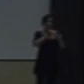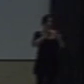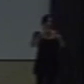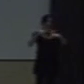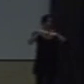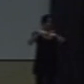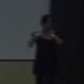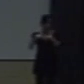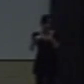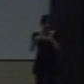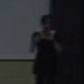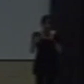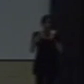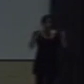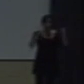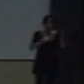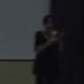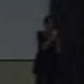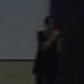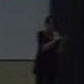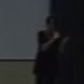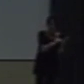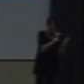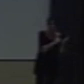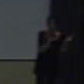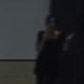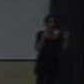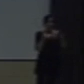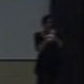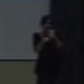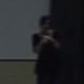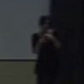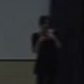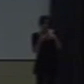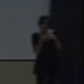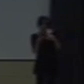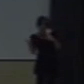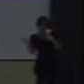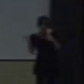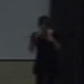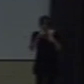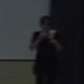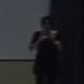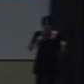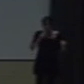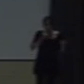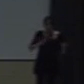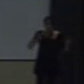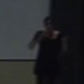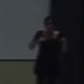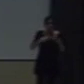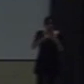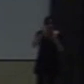parlat massa del que és el periodisme escrit, de mitjans, d'agències i fins i tot d'una part fonamental que és la quantitat